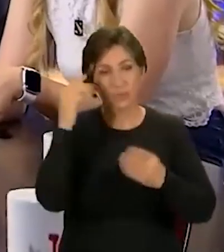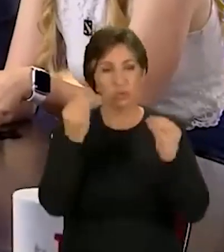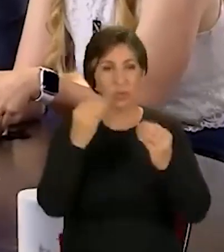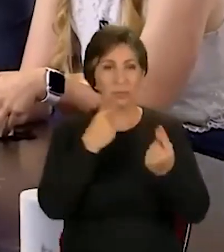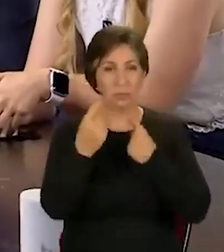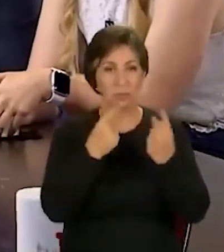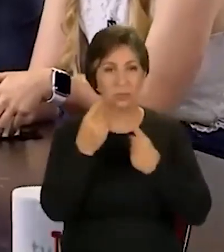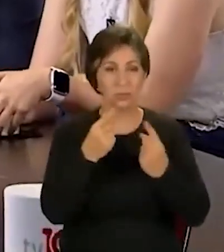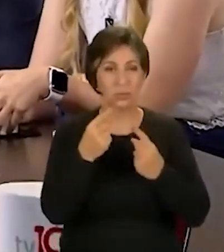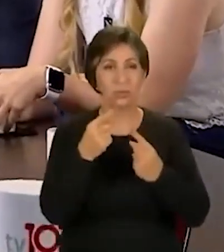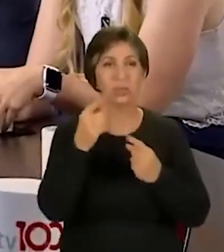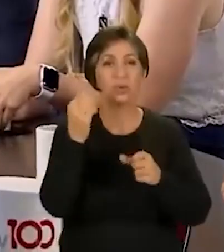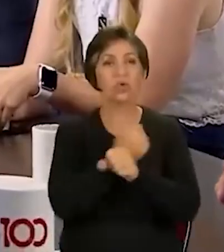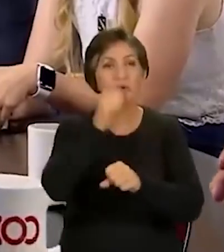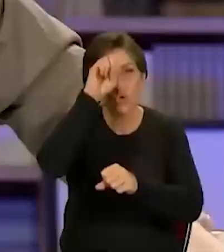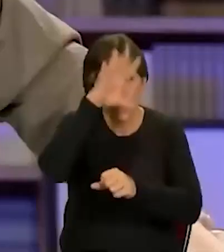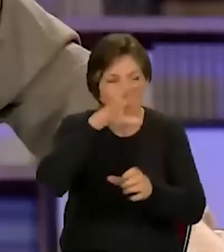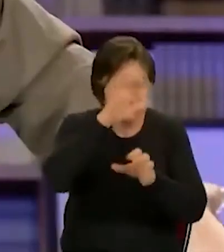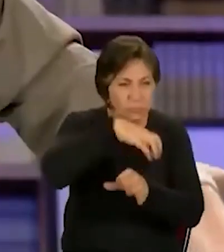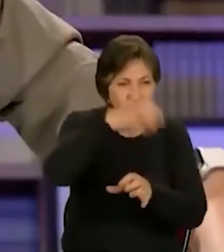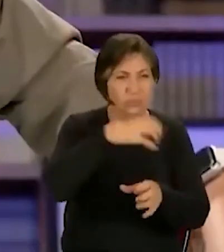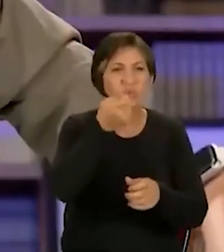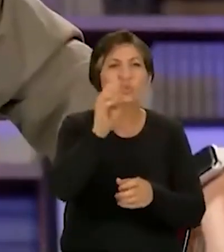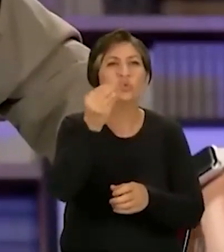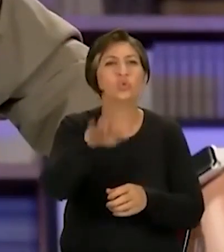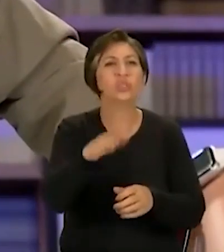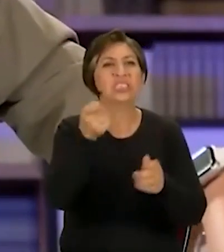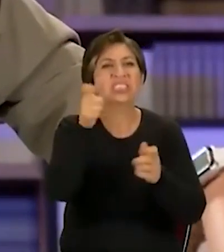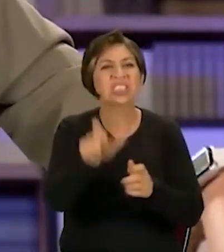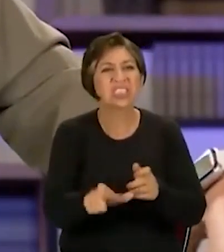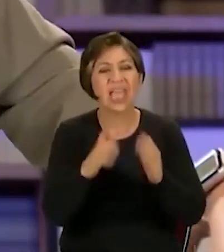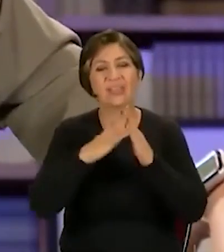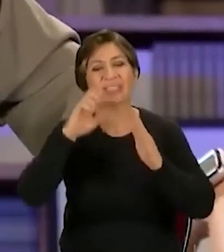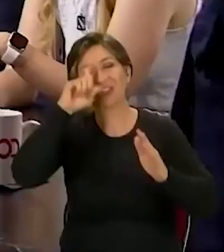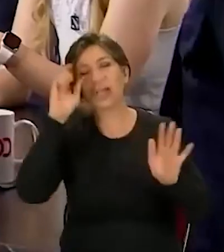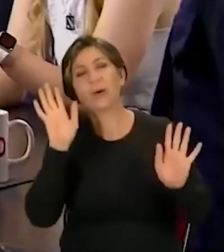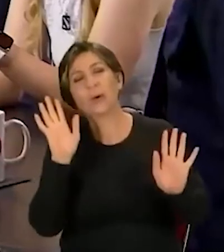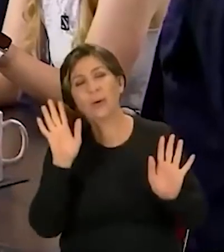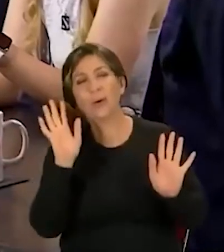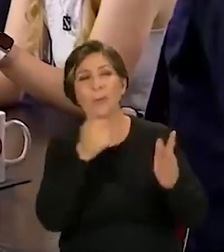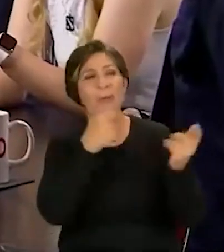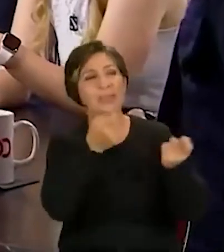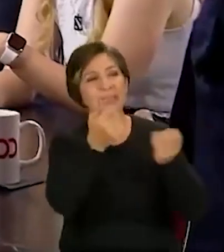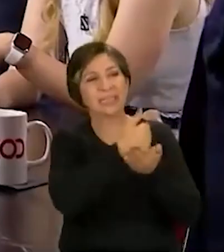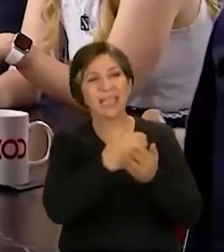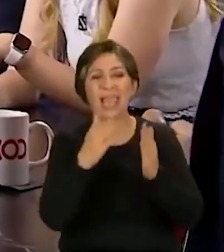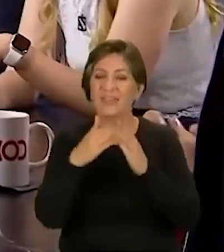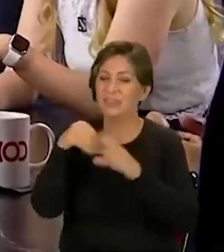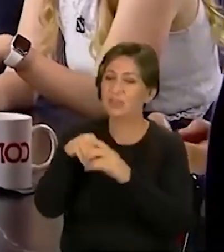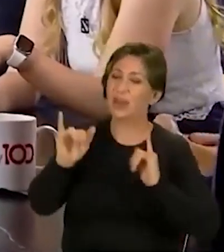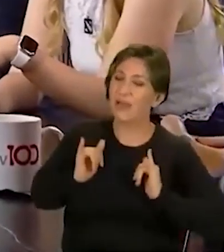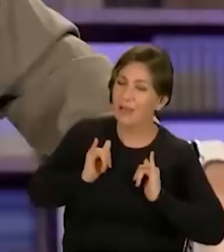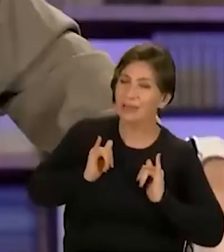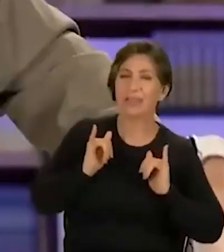çocuklardan bahsediyoruz. Yani gidip kömür madenlerinde çocuk işçi olarak çalışmıyorlar. Sıcak evlerinde oturmuş, istediklerini